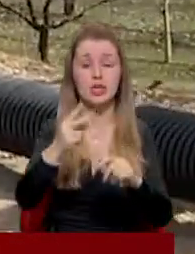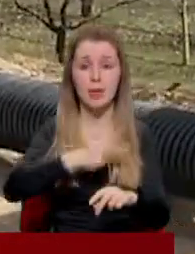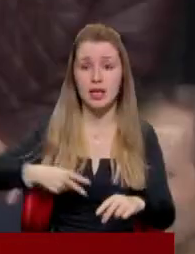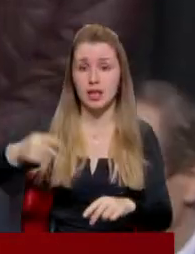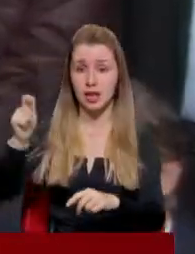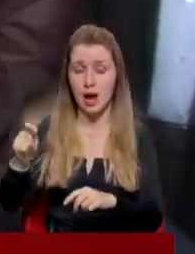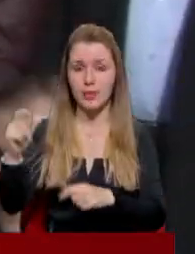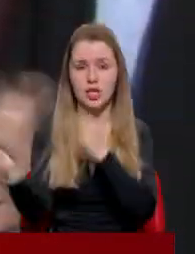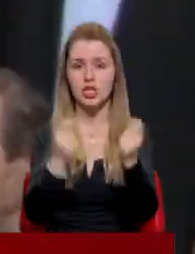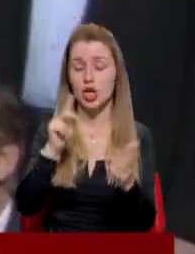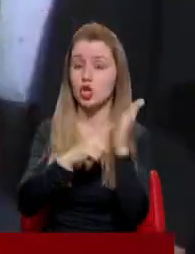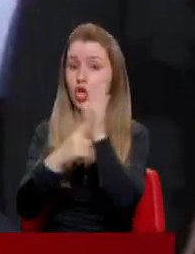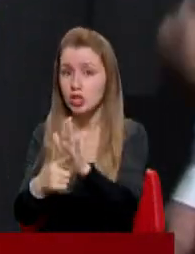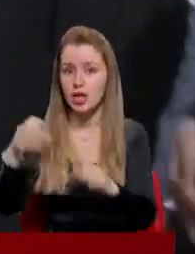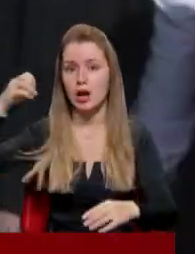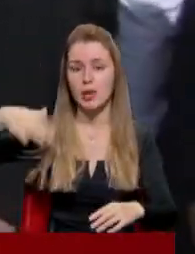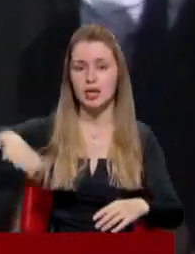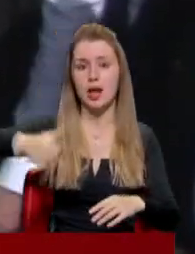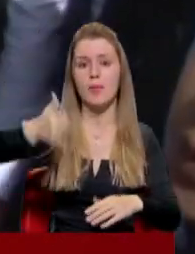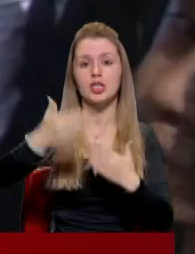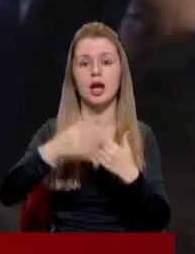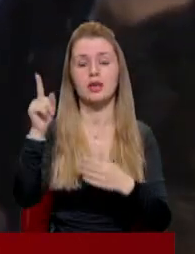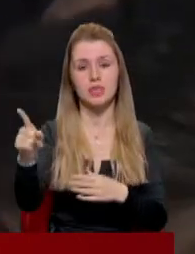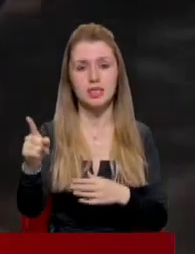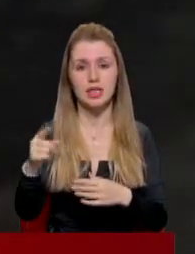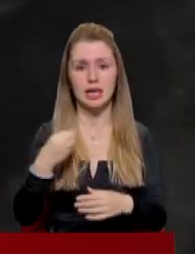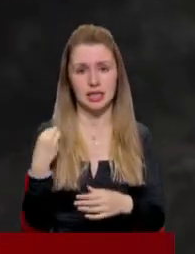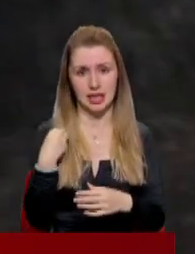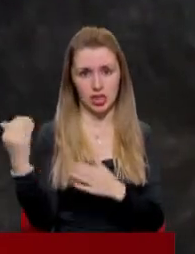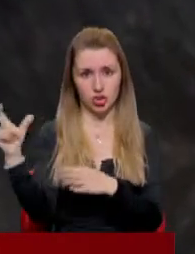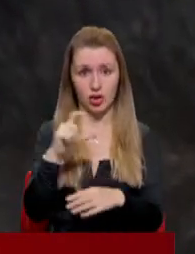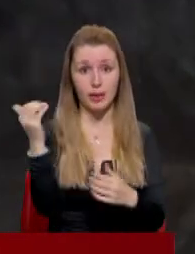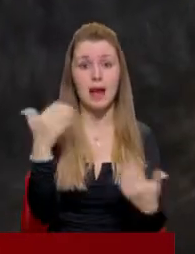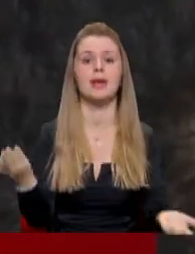belediyelerin yaptıkları işleri gösterirken AK Parti Genel Başkan Yardımcısından yeni bir cevap gelmedi.